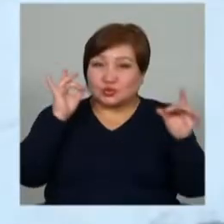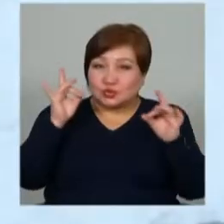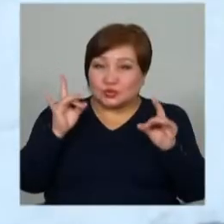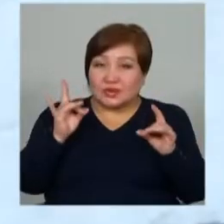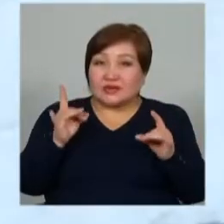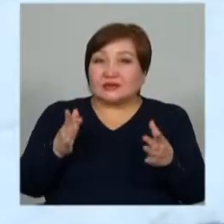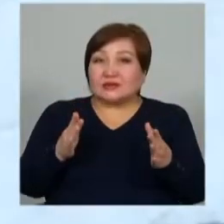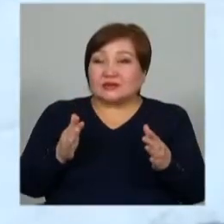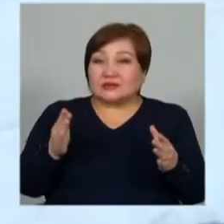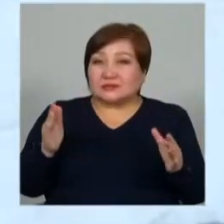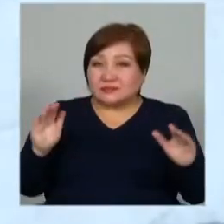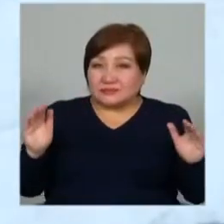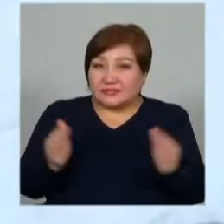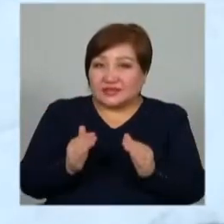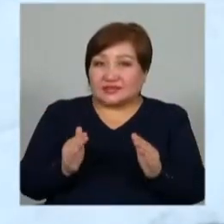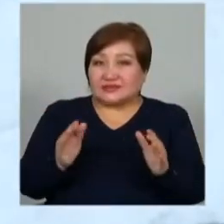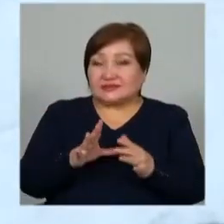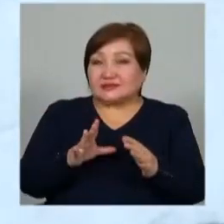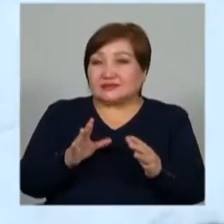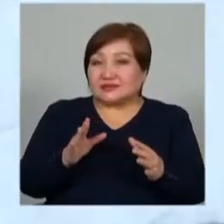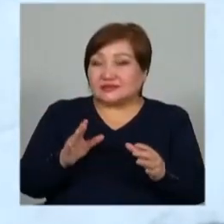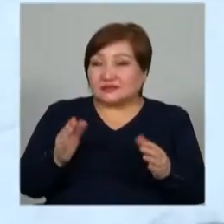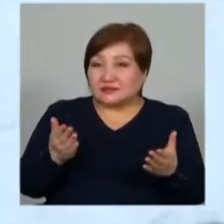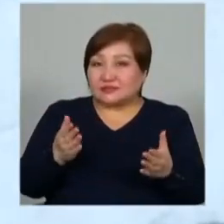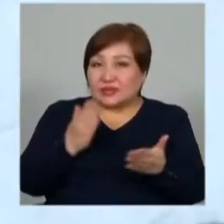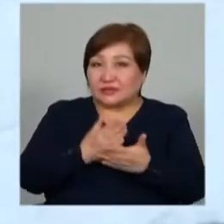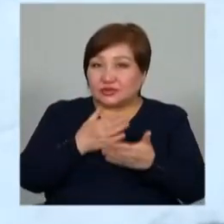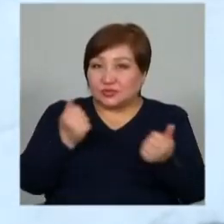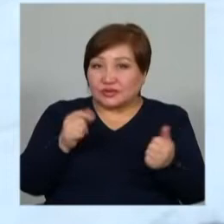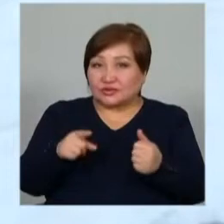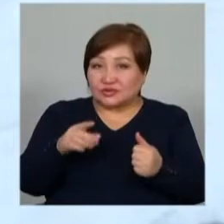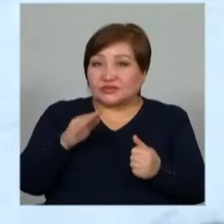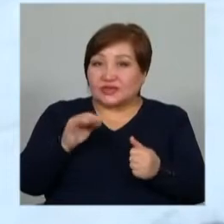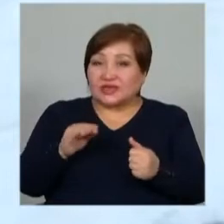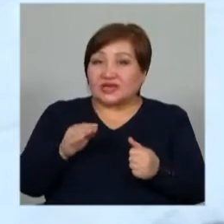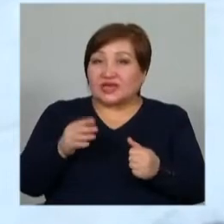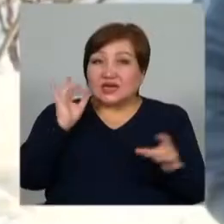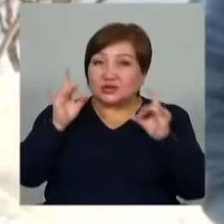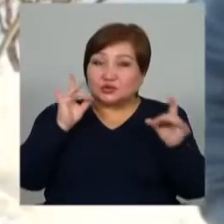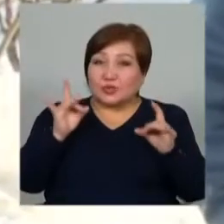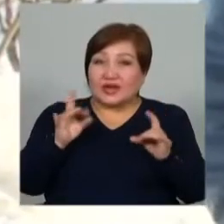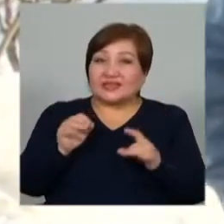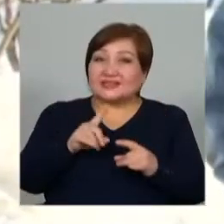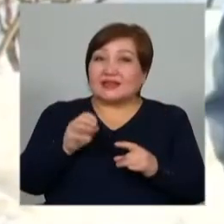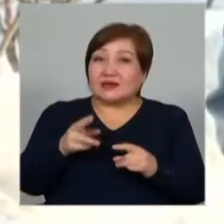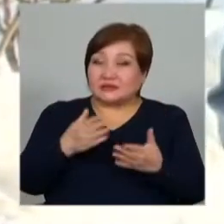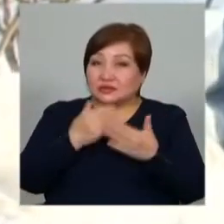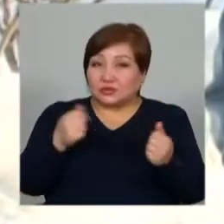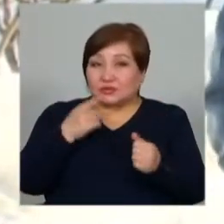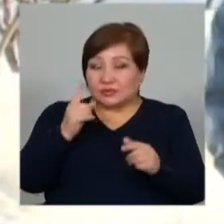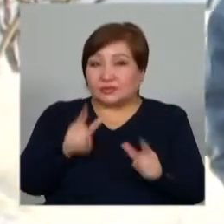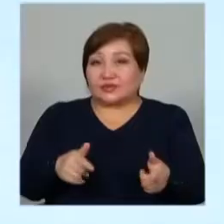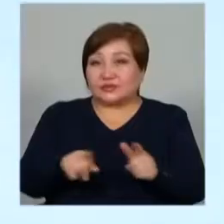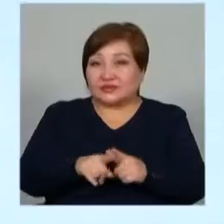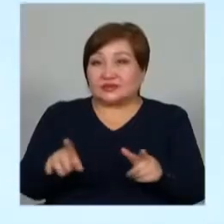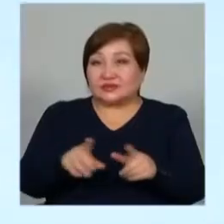бар. Жасаған жоқ. Егесіне айттық, Жібек деген әйелге, ол айтады, "Е, біз шум изоляция жасаған жоқпыз" деп мойындады. Мүлік иелері бірлестігінің